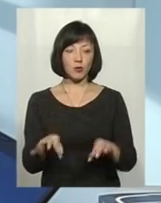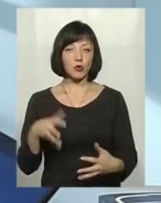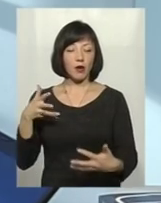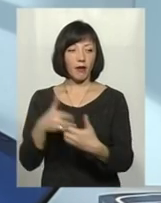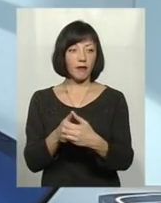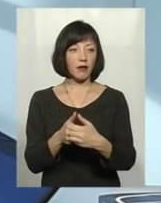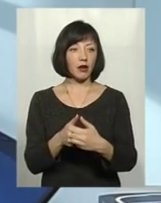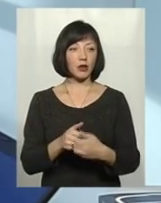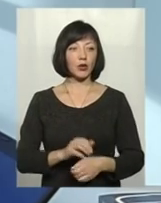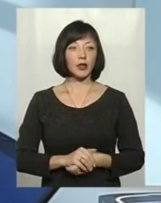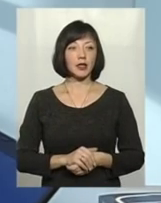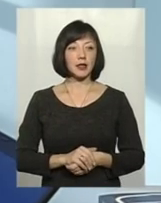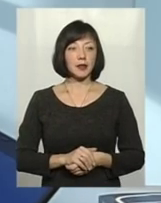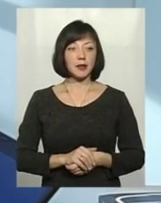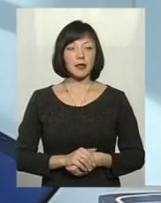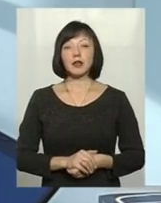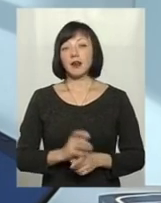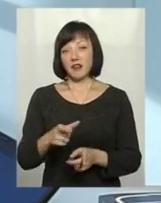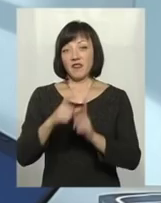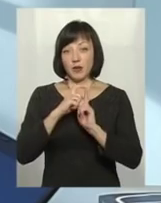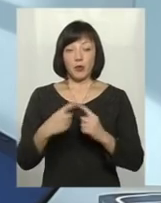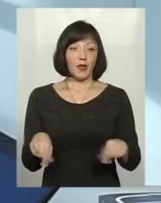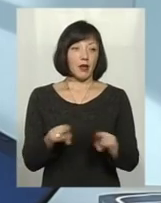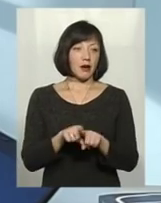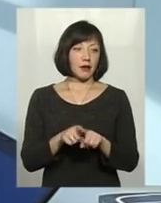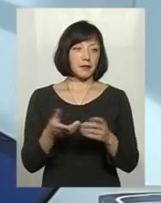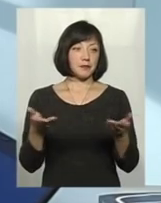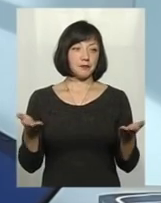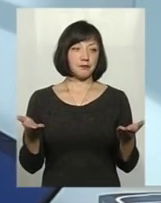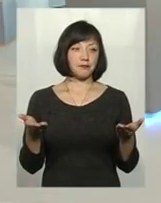дорожньо-транспортну пригоду. Відповідь така, ну...